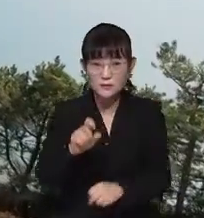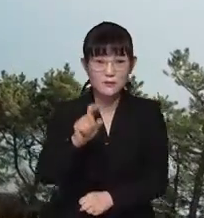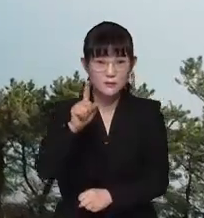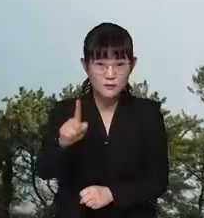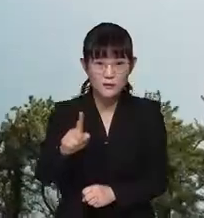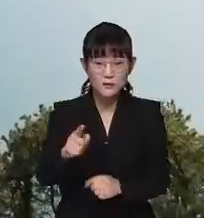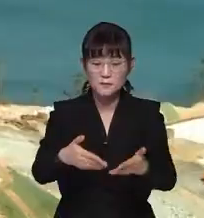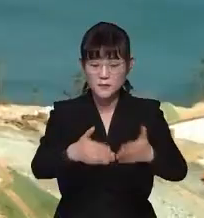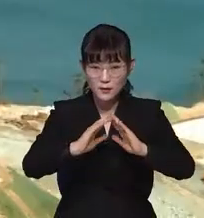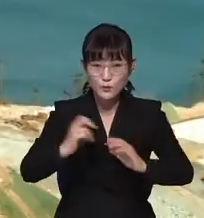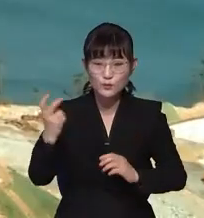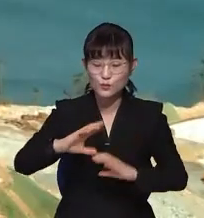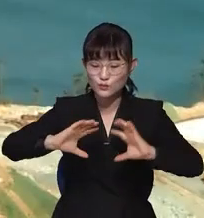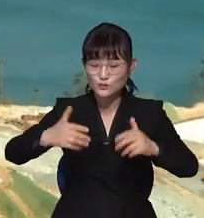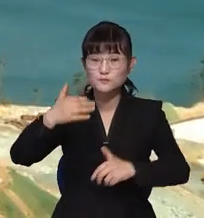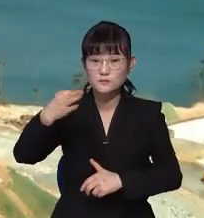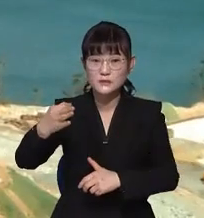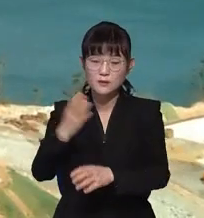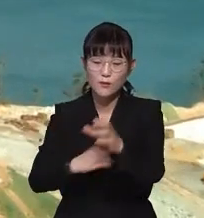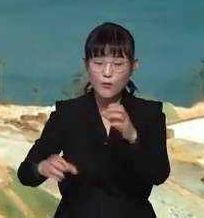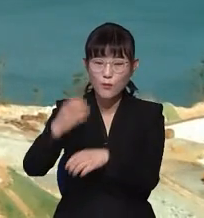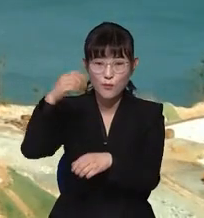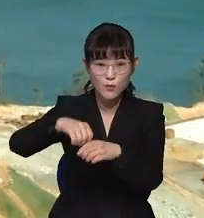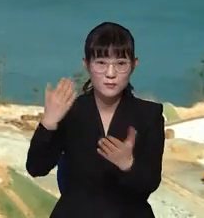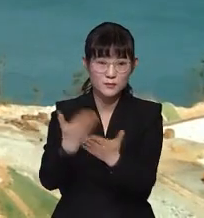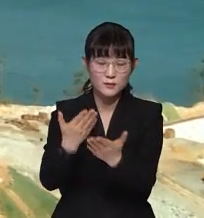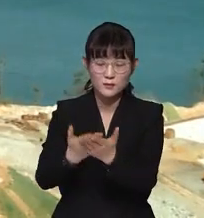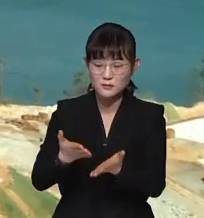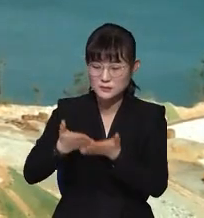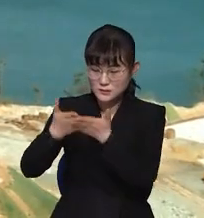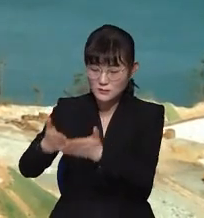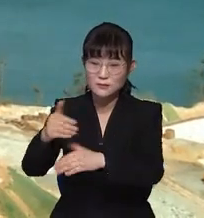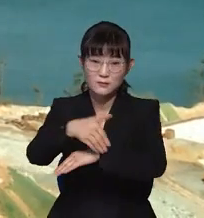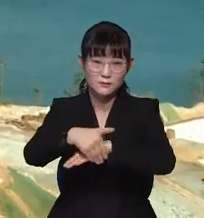추가 반영을 정부에 적극 건의할 계획입니다. KBC 박승현입니다.